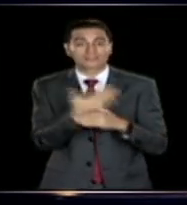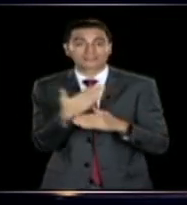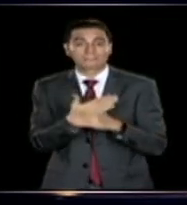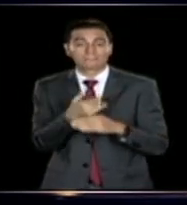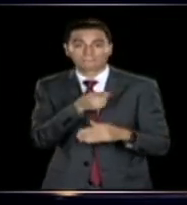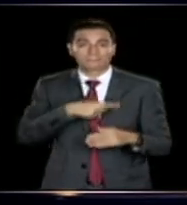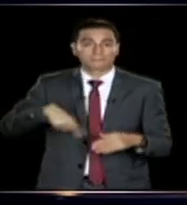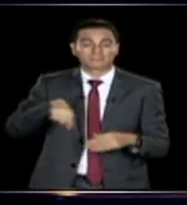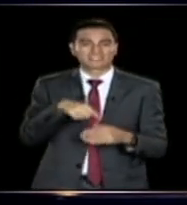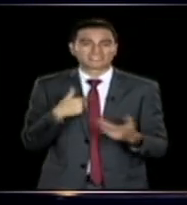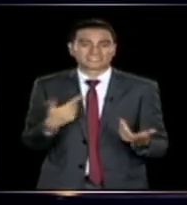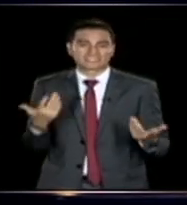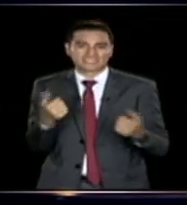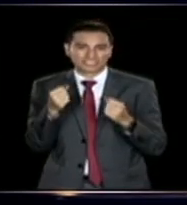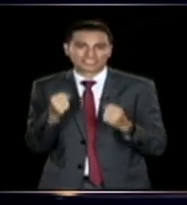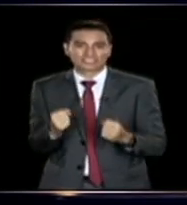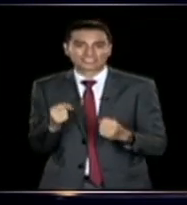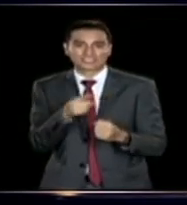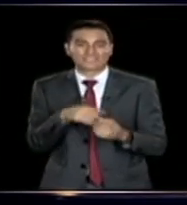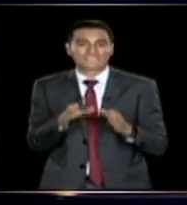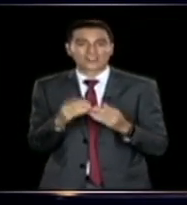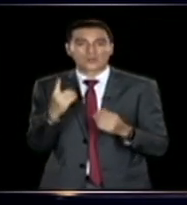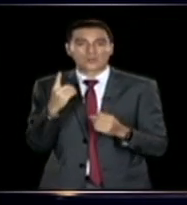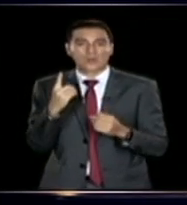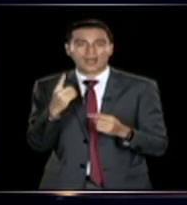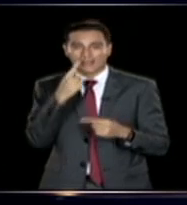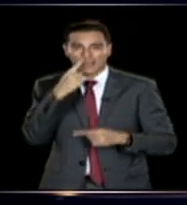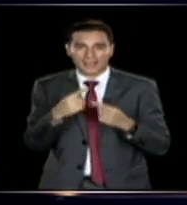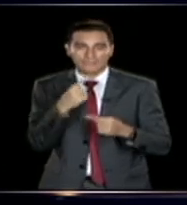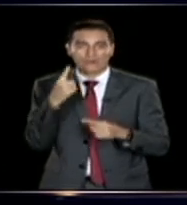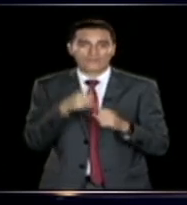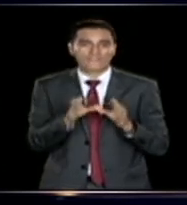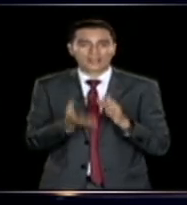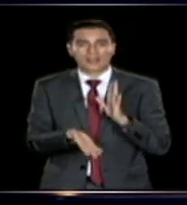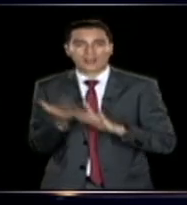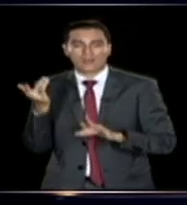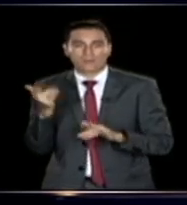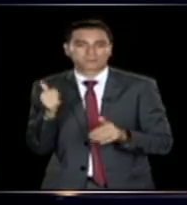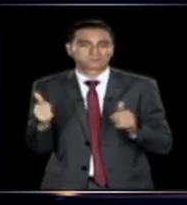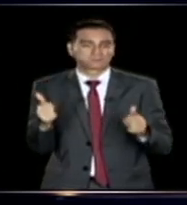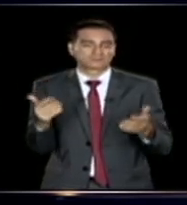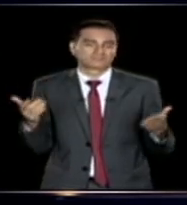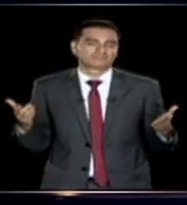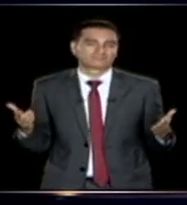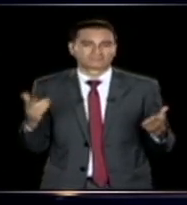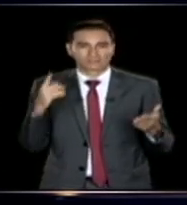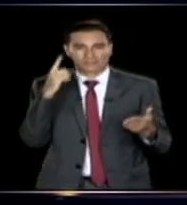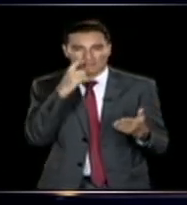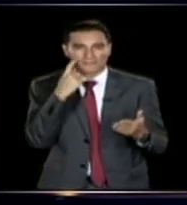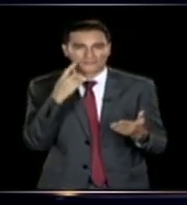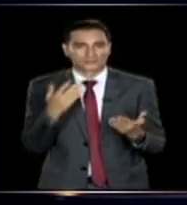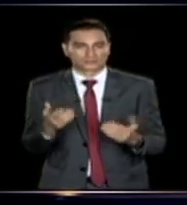علشان للأسف الشديد في فريق واحد بس هو اللي هيوصل لدور الثمانية، وفريق